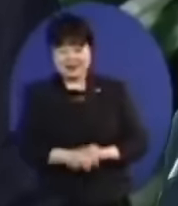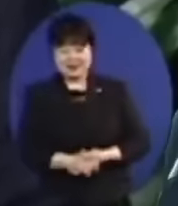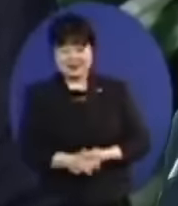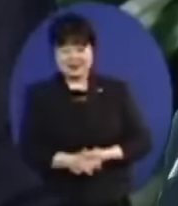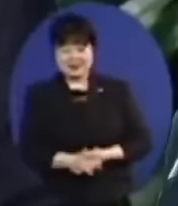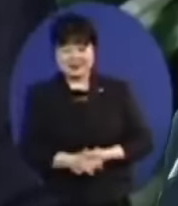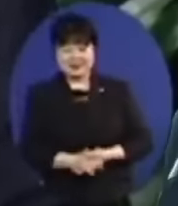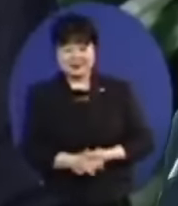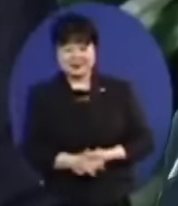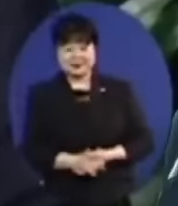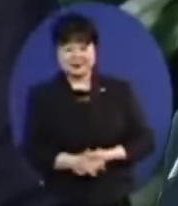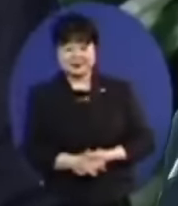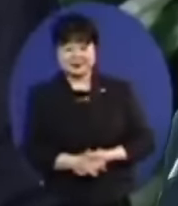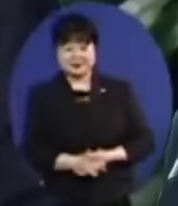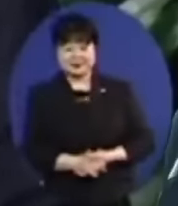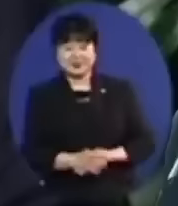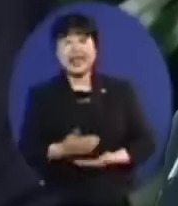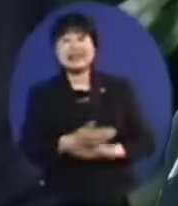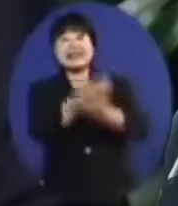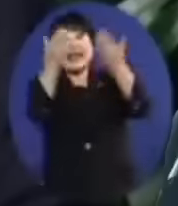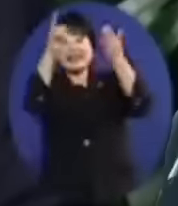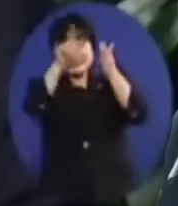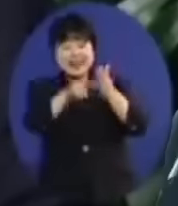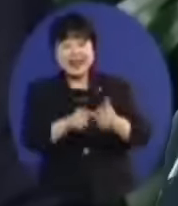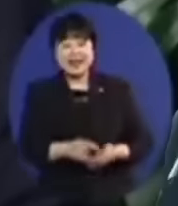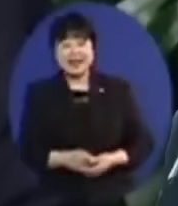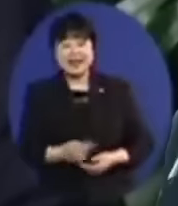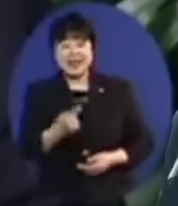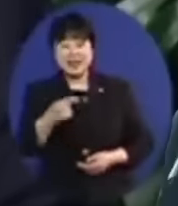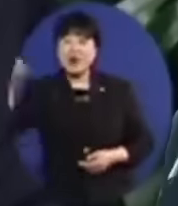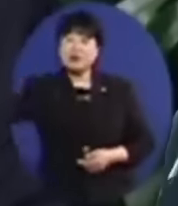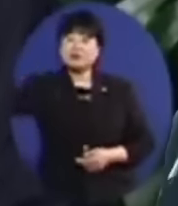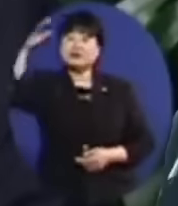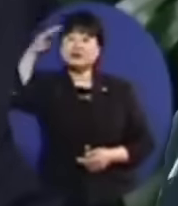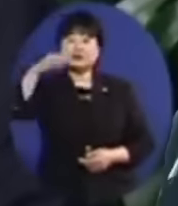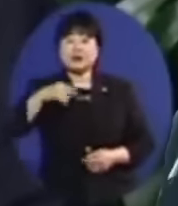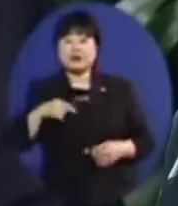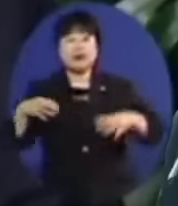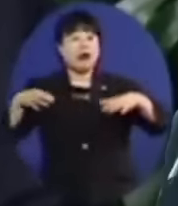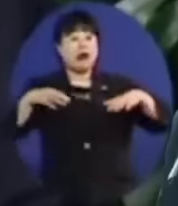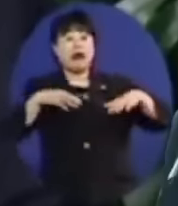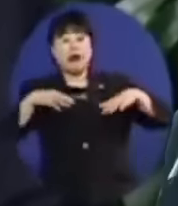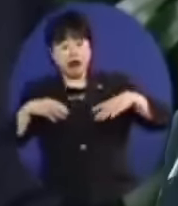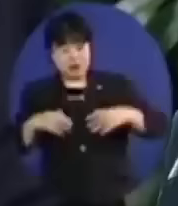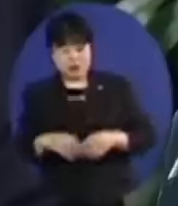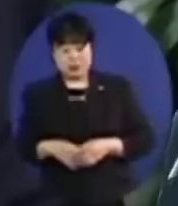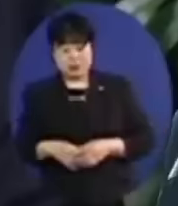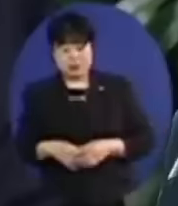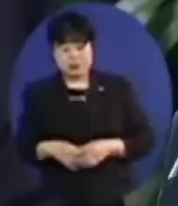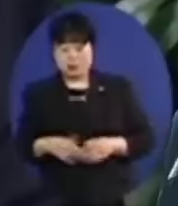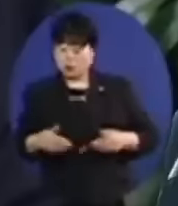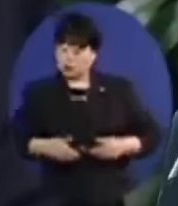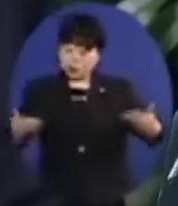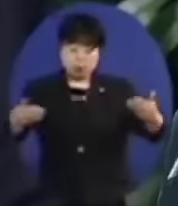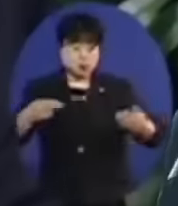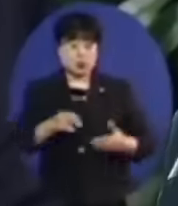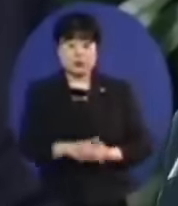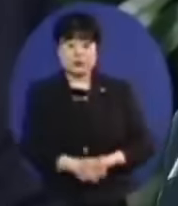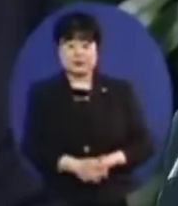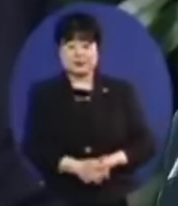그런데 대낮에 내가 아무리 밝은 전등불이 되어서 흔들어지게도 전등불이 안 보입니다.